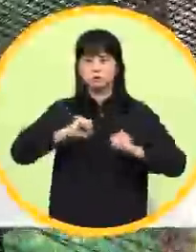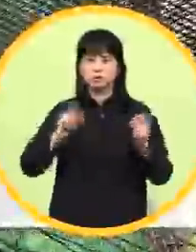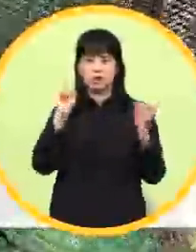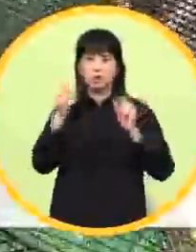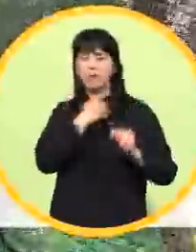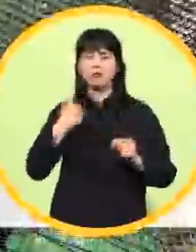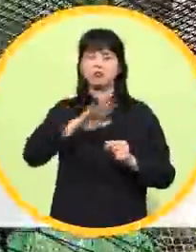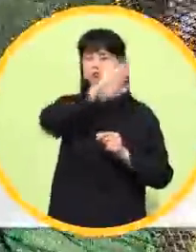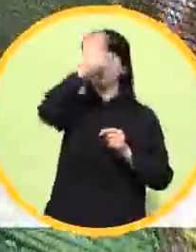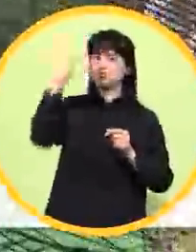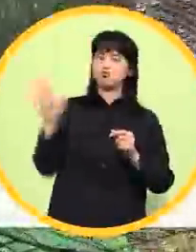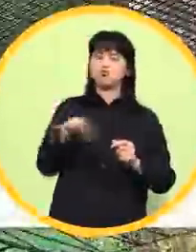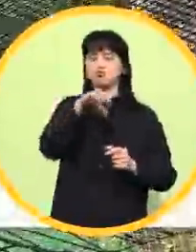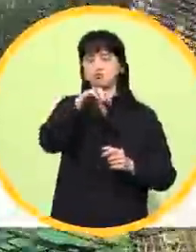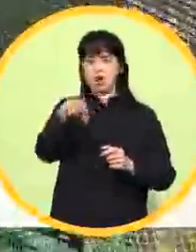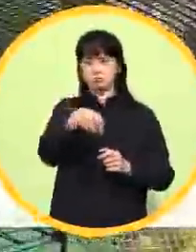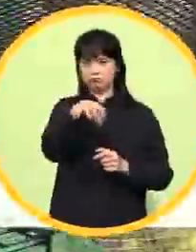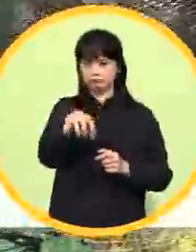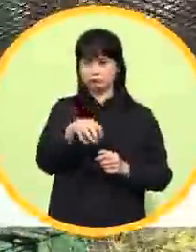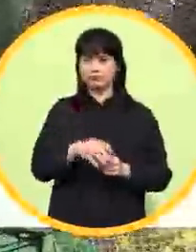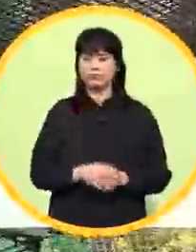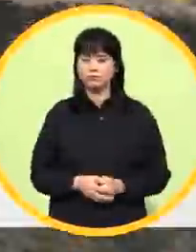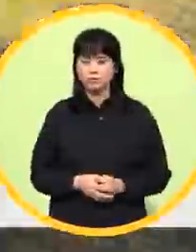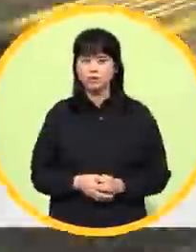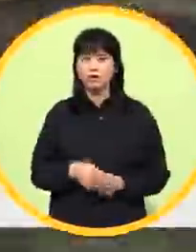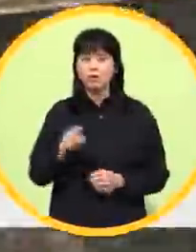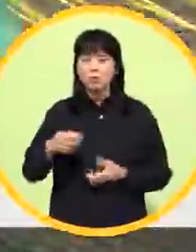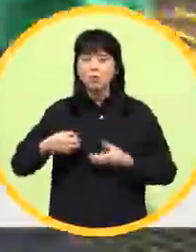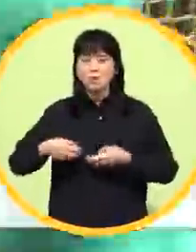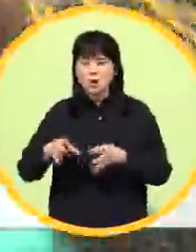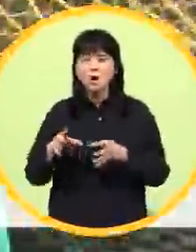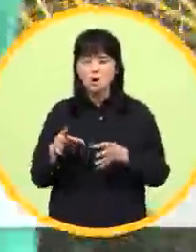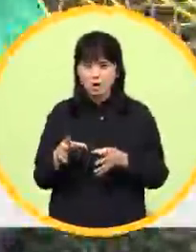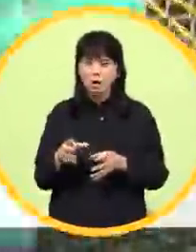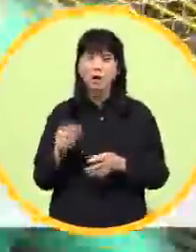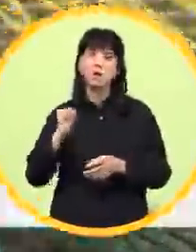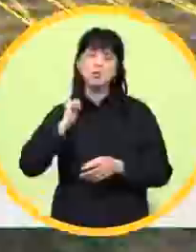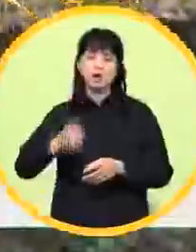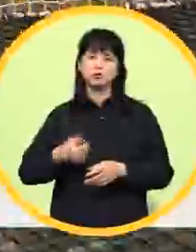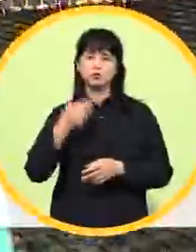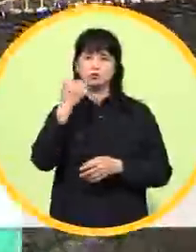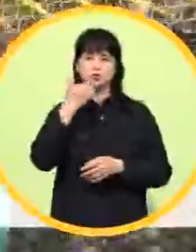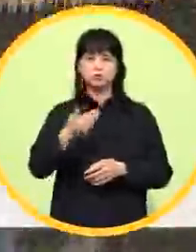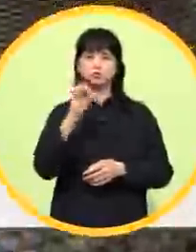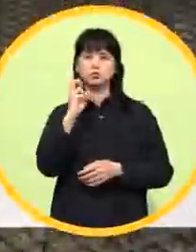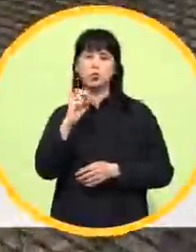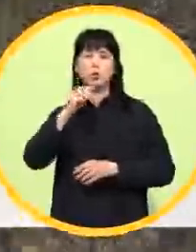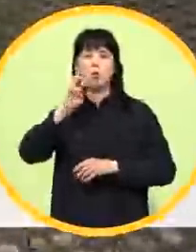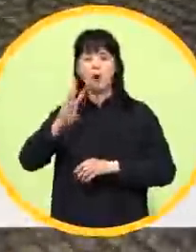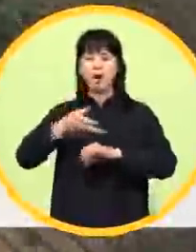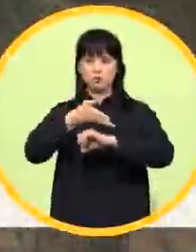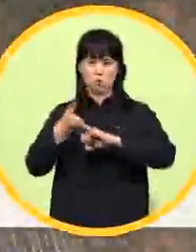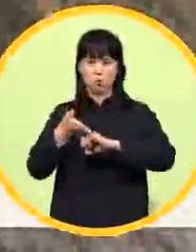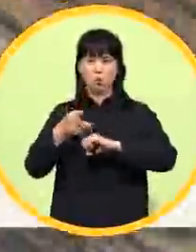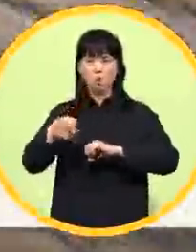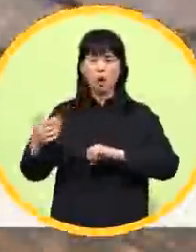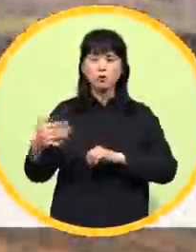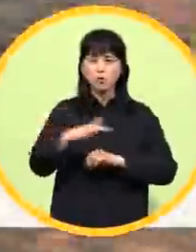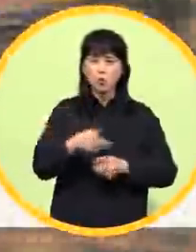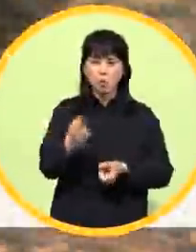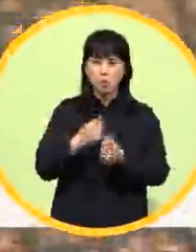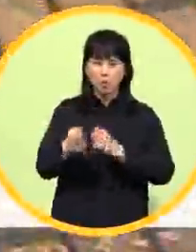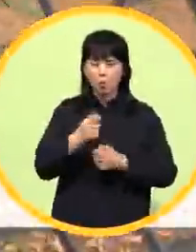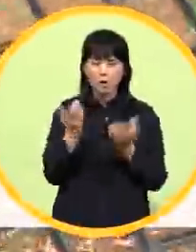空間なんですねぱ株発祥の地はフランスもクロは盗難ですがここは漁業が盛ん